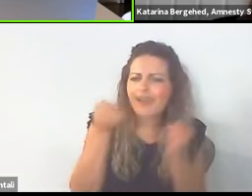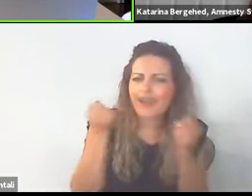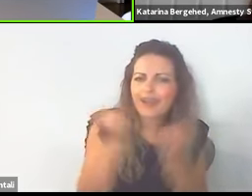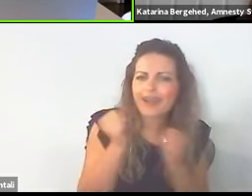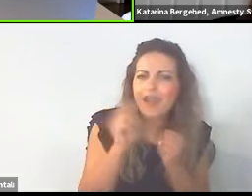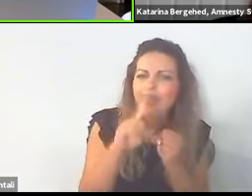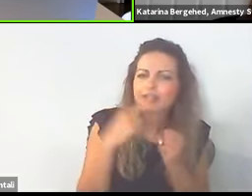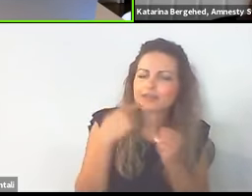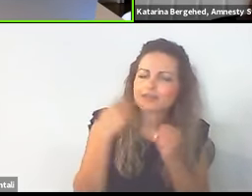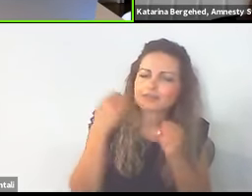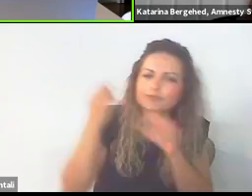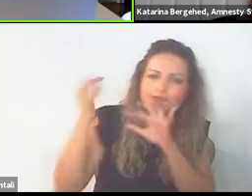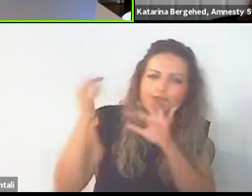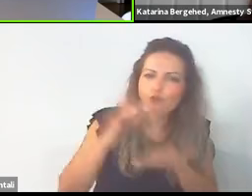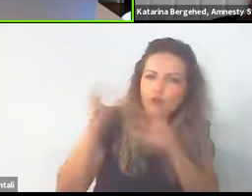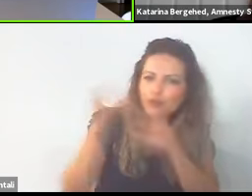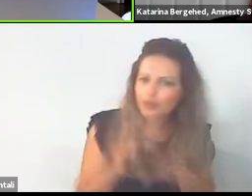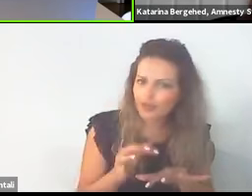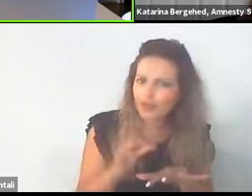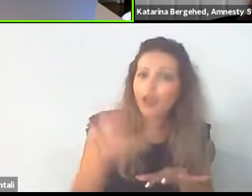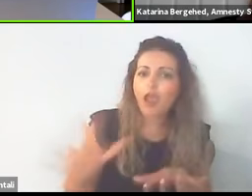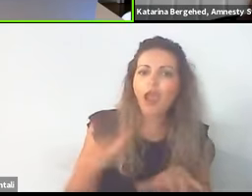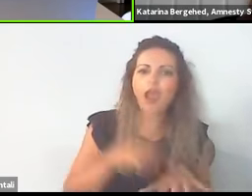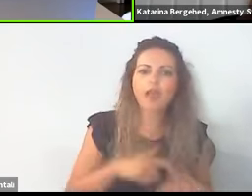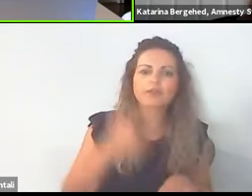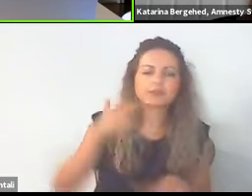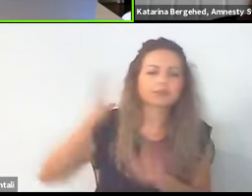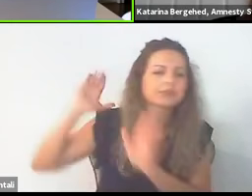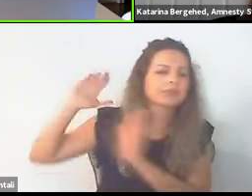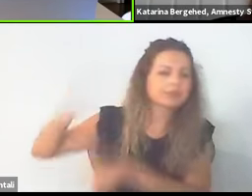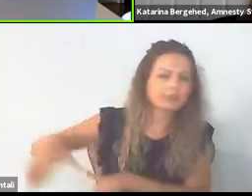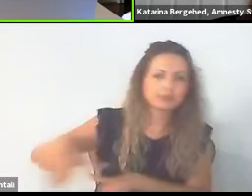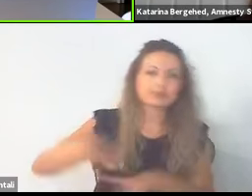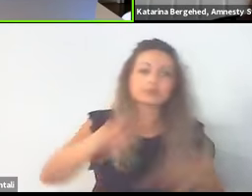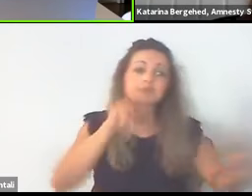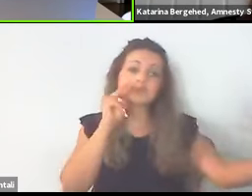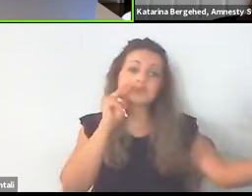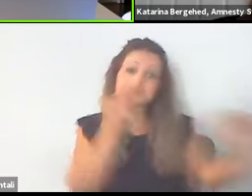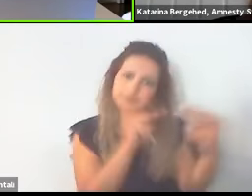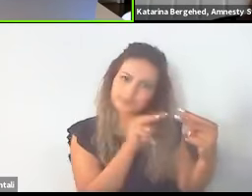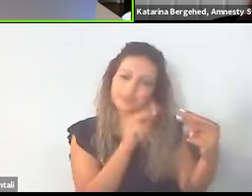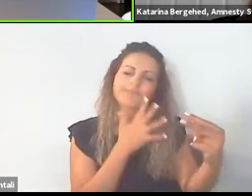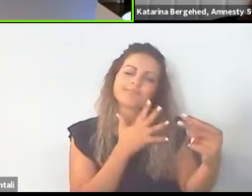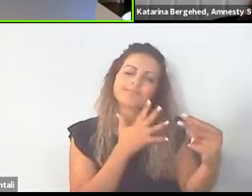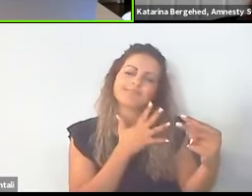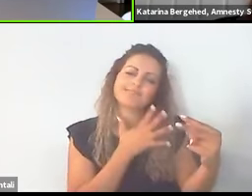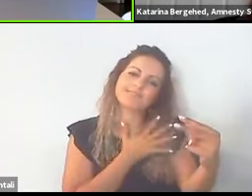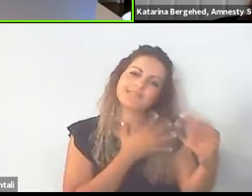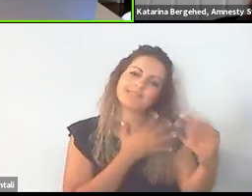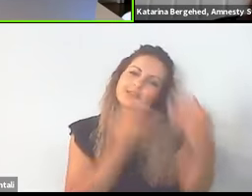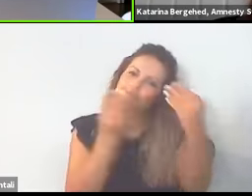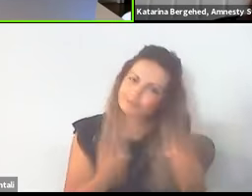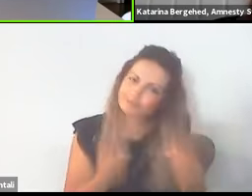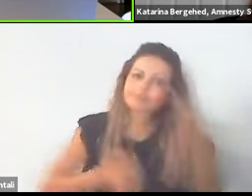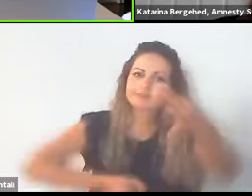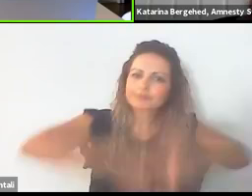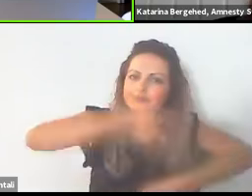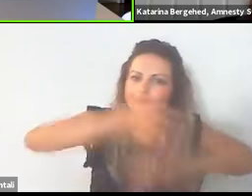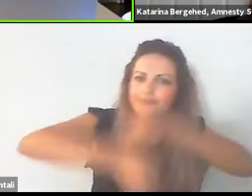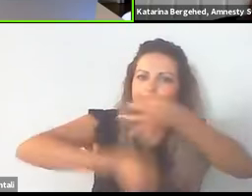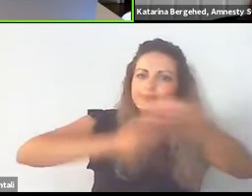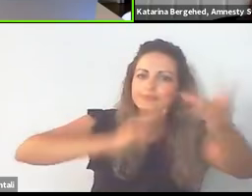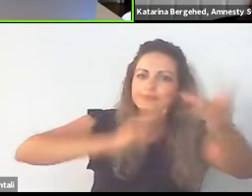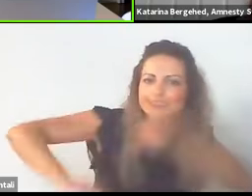πολύ ζεσταίνει την καρδιά μας και είναι πολύ ζεστό να έχουμε τη δυνατότητα να συζητήσω, να έχω τη δυνατότητα να συζητήσω και να